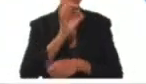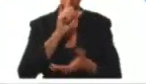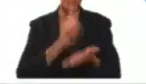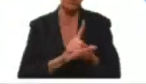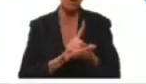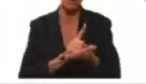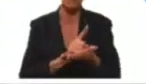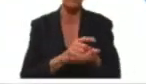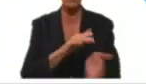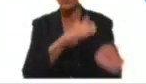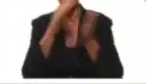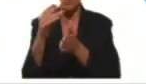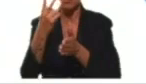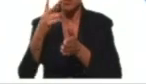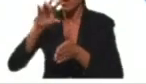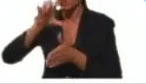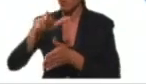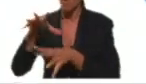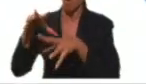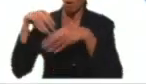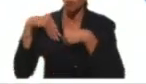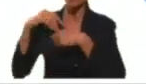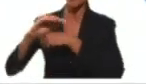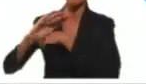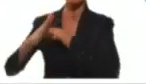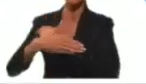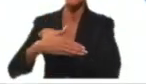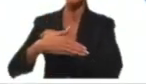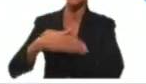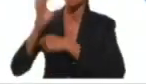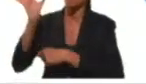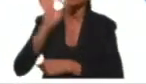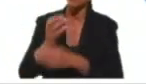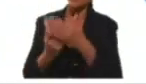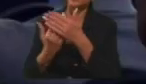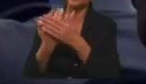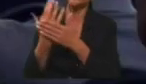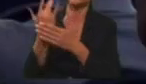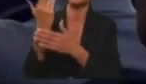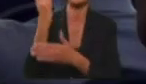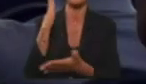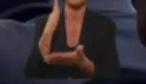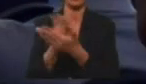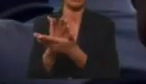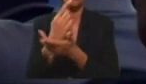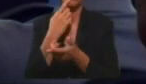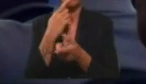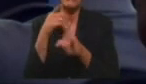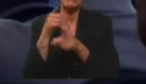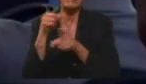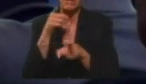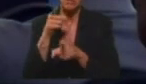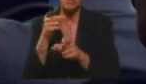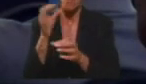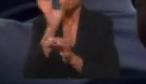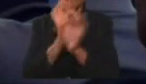tak? Natomiast w tej grupie, która otrzymała takie wsparcie, ten odsetek wzrósł do kilkudziesięciu procent, tak? Czyli to jest